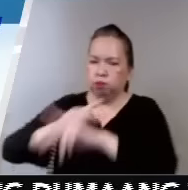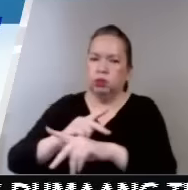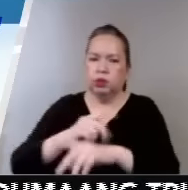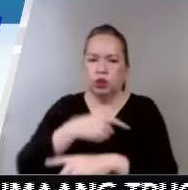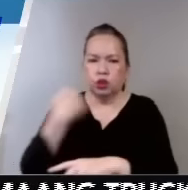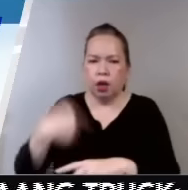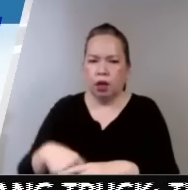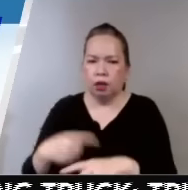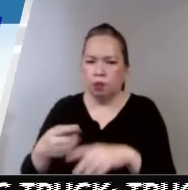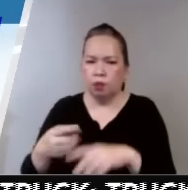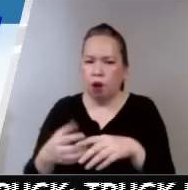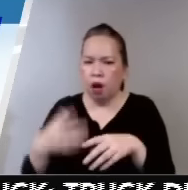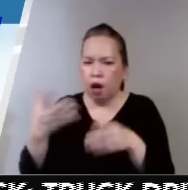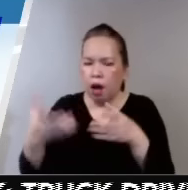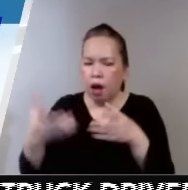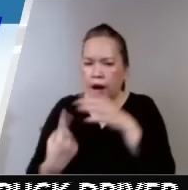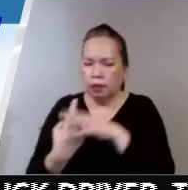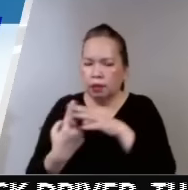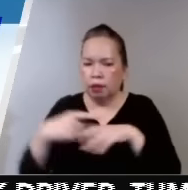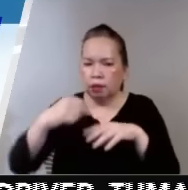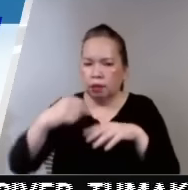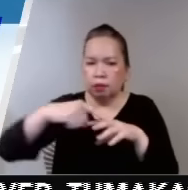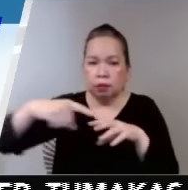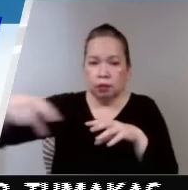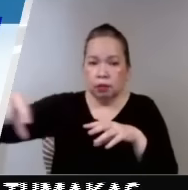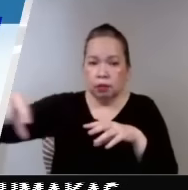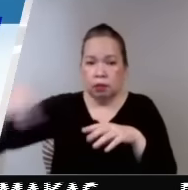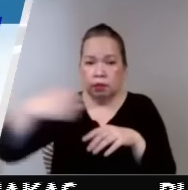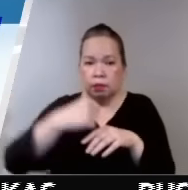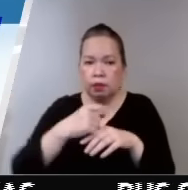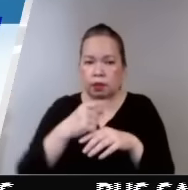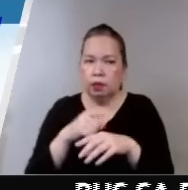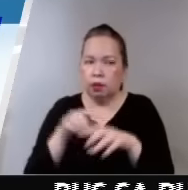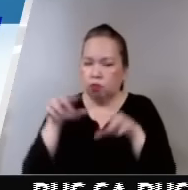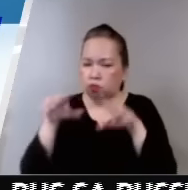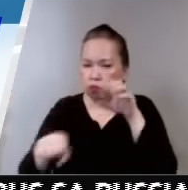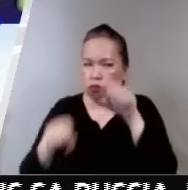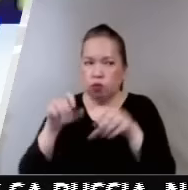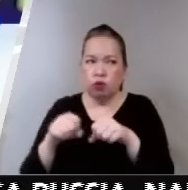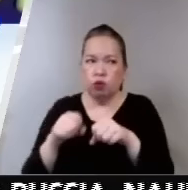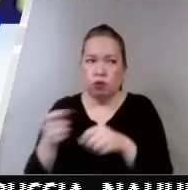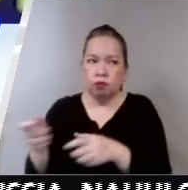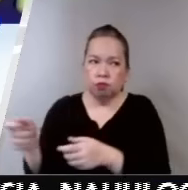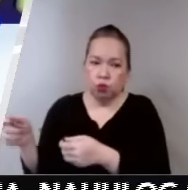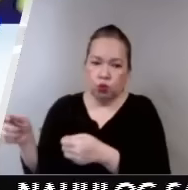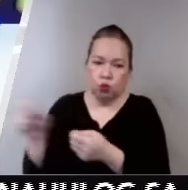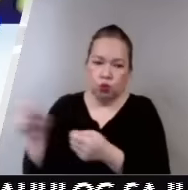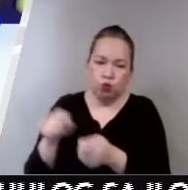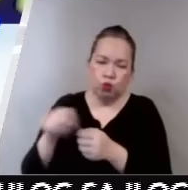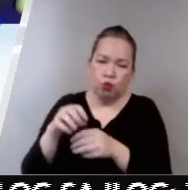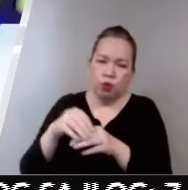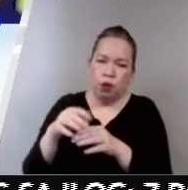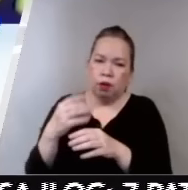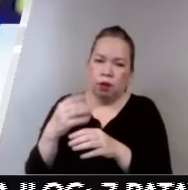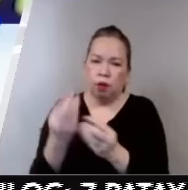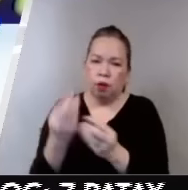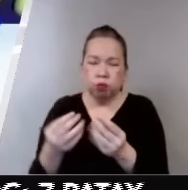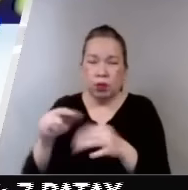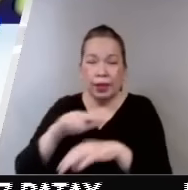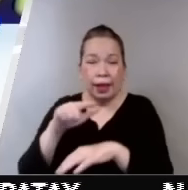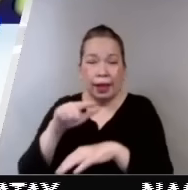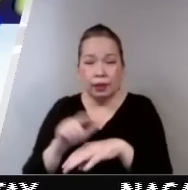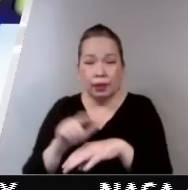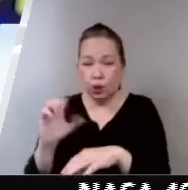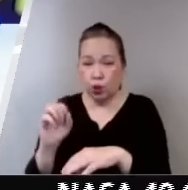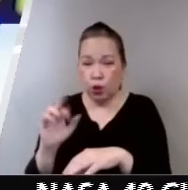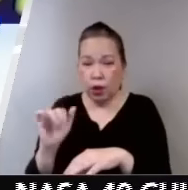sa Escoda Shoal at maaktuhan silang nagtatambak ng mga patay na corals doon. Kung hindi natin imo-monitor ito